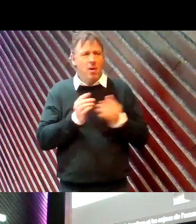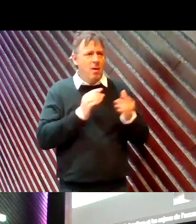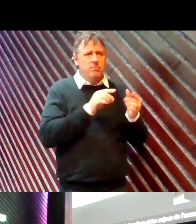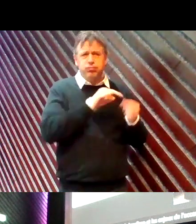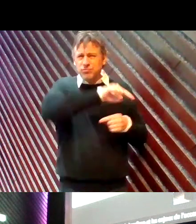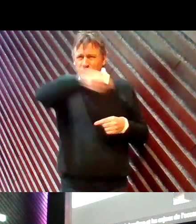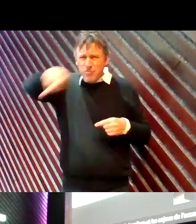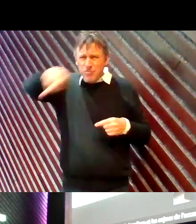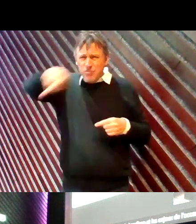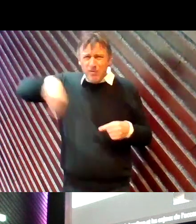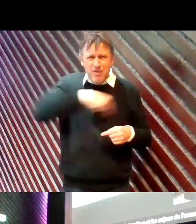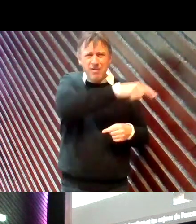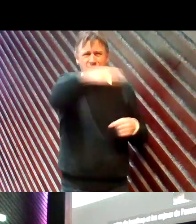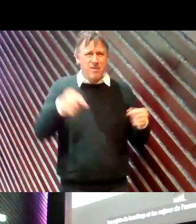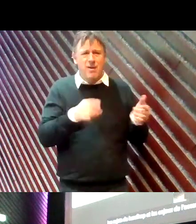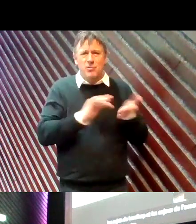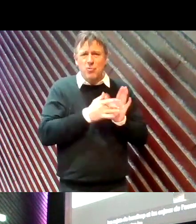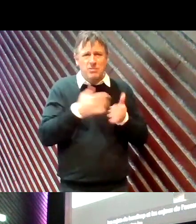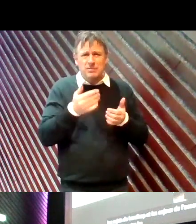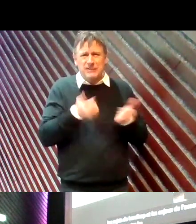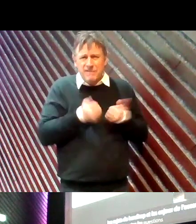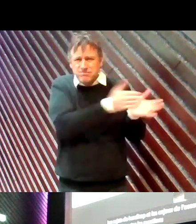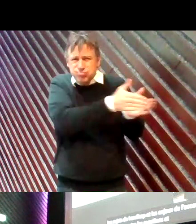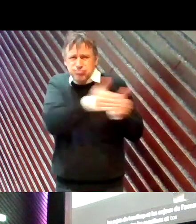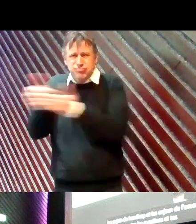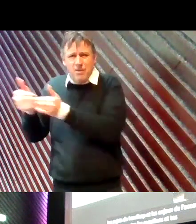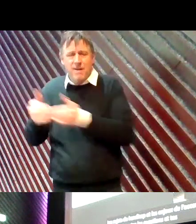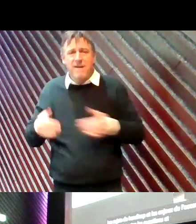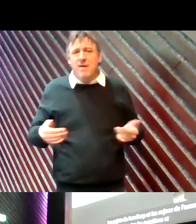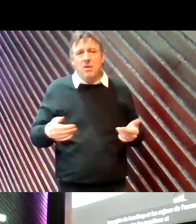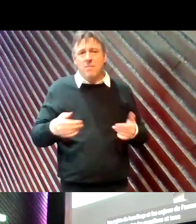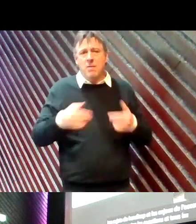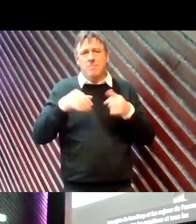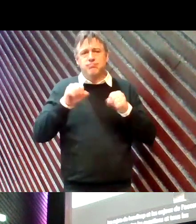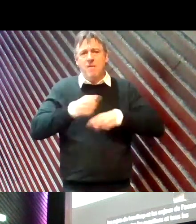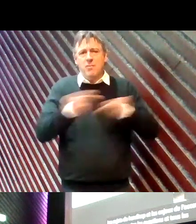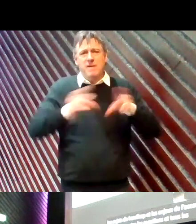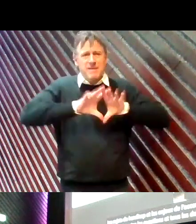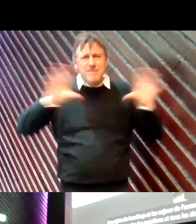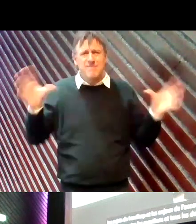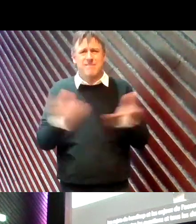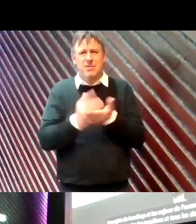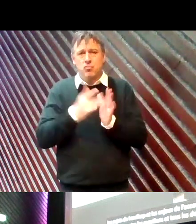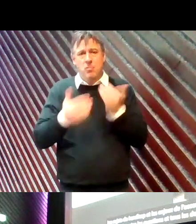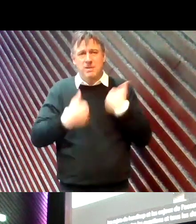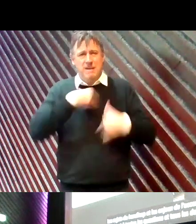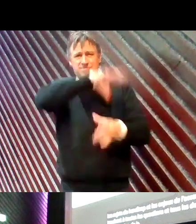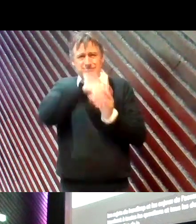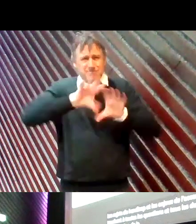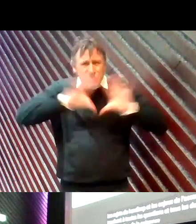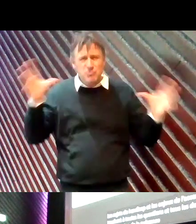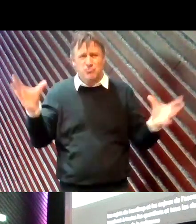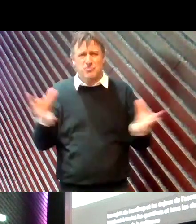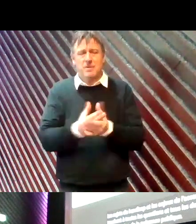toutes les questions et tous les domaines d'intervention de la puissance publique. Alors c'est vrai que jusque-là, on avait plutôt l'habitude de